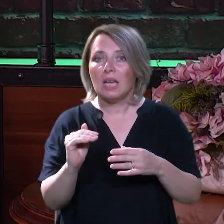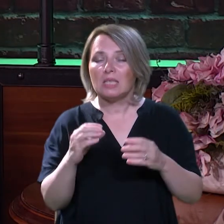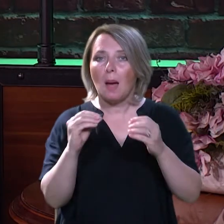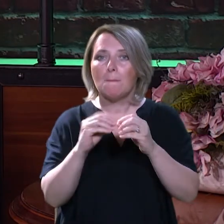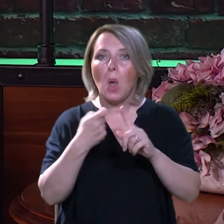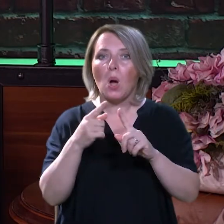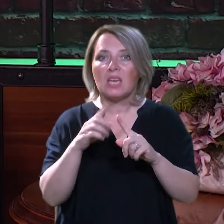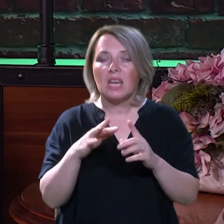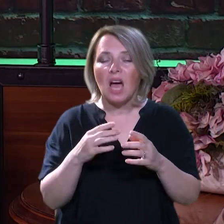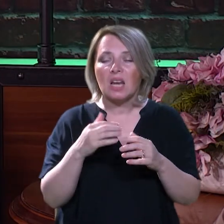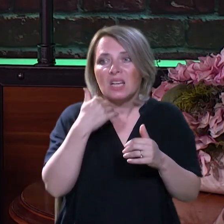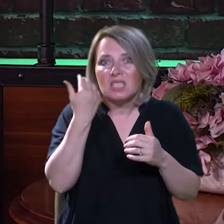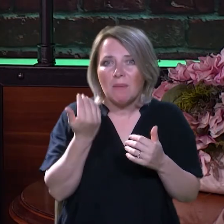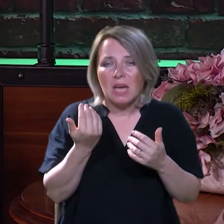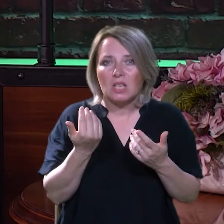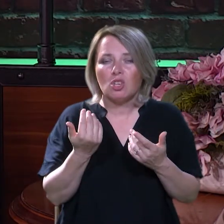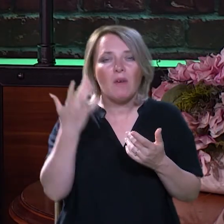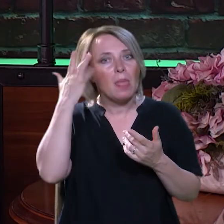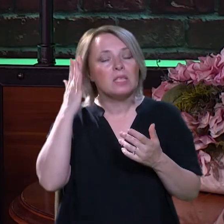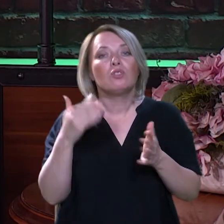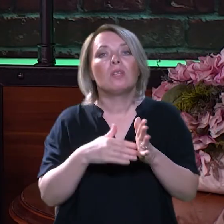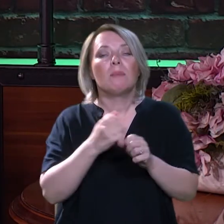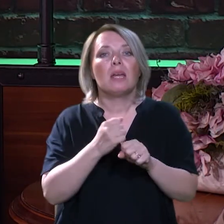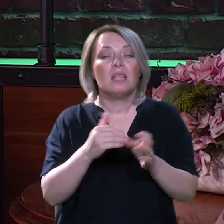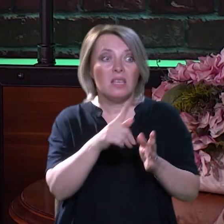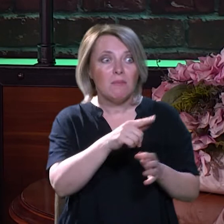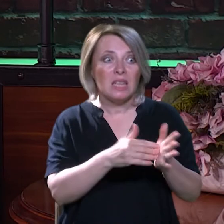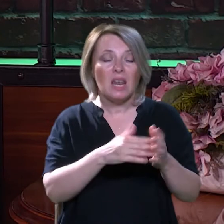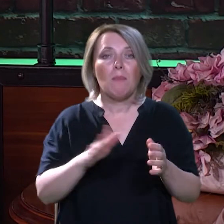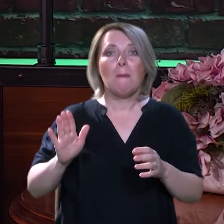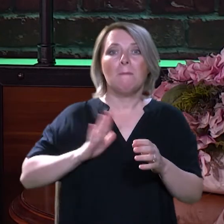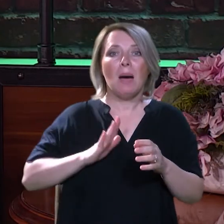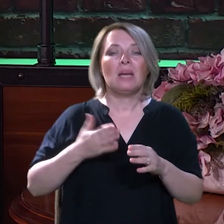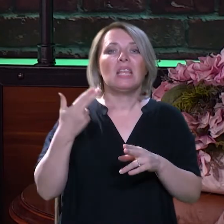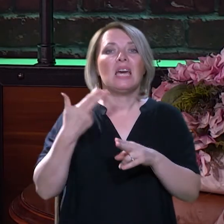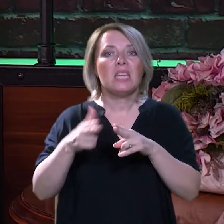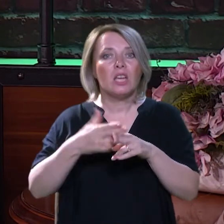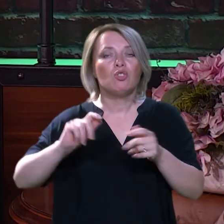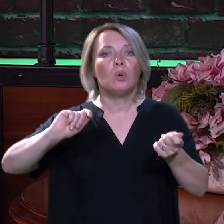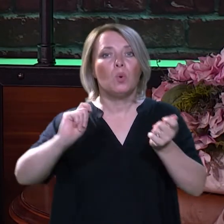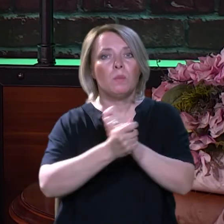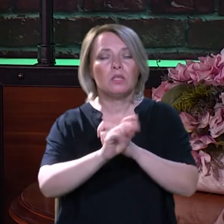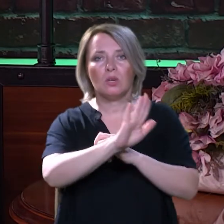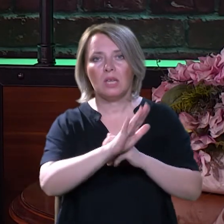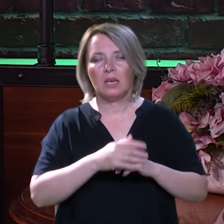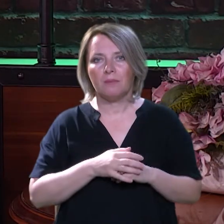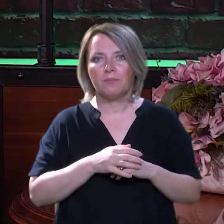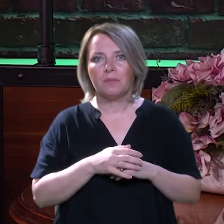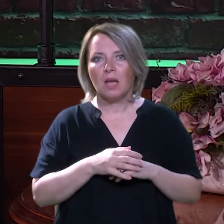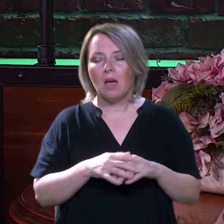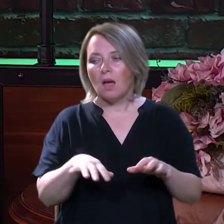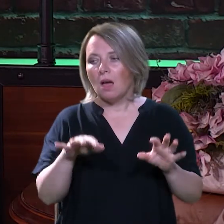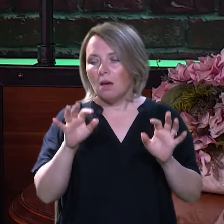blokirana ili stoje u kutu, sramežljiva, ne znaju kako će. Treba im mama da im mama riješi to umjesto njih. Zapravo je u redu i da